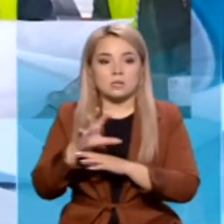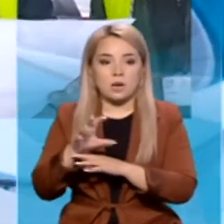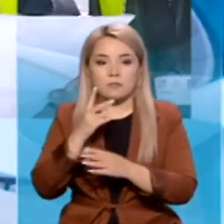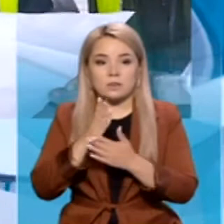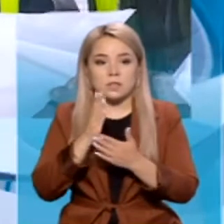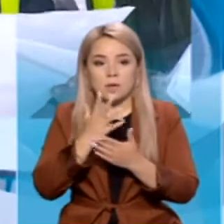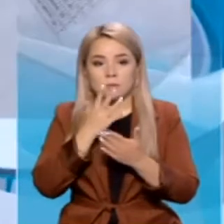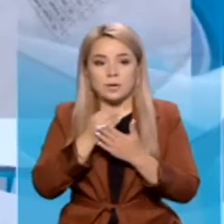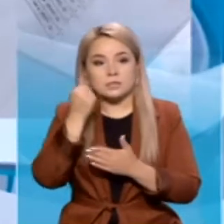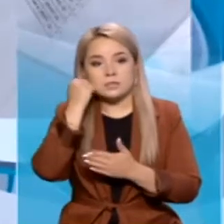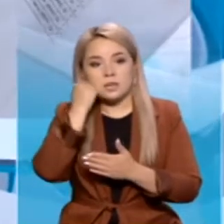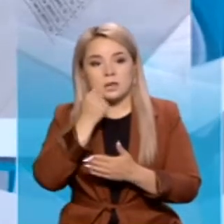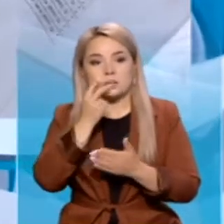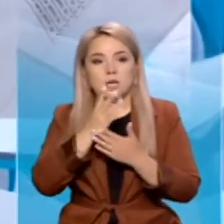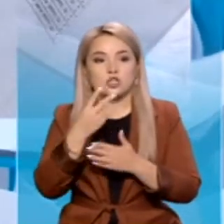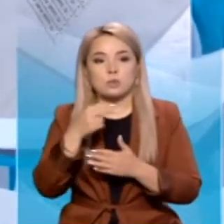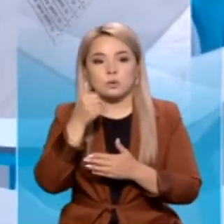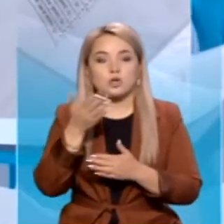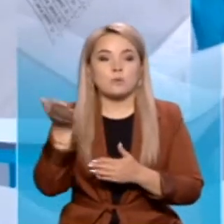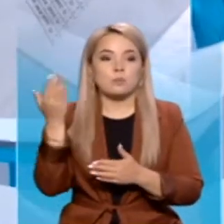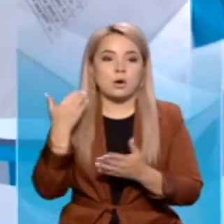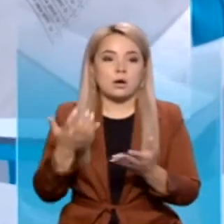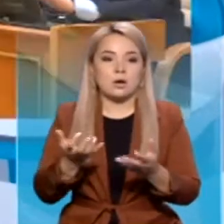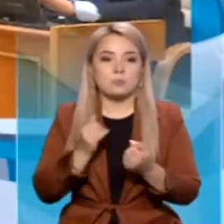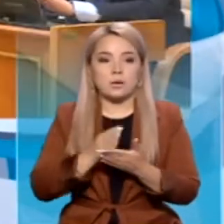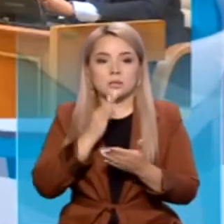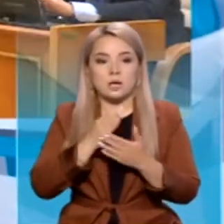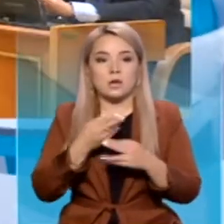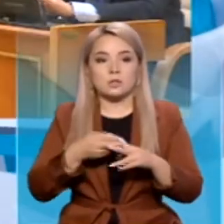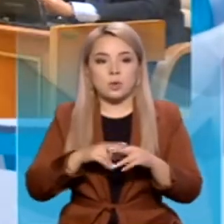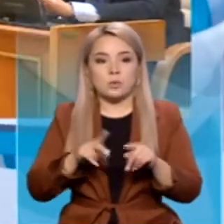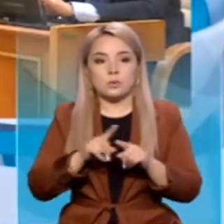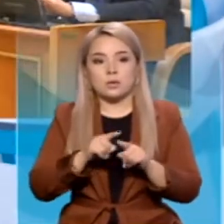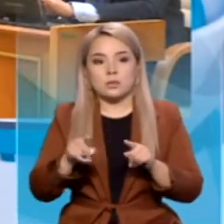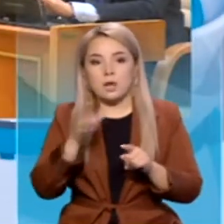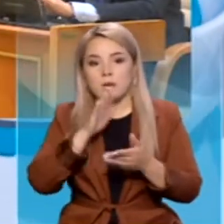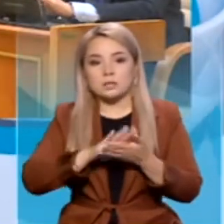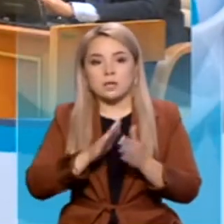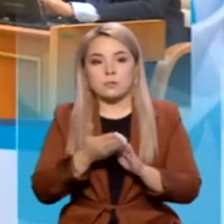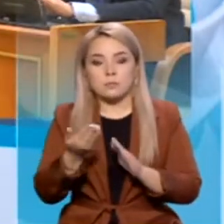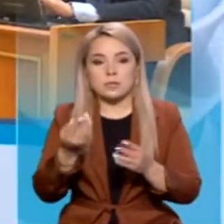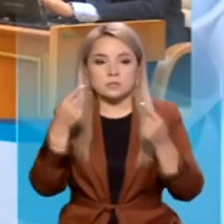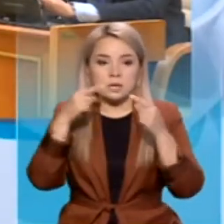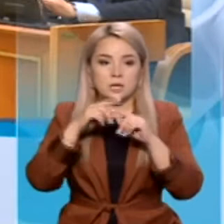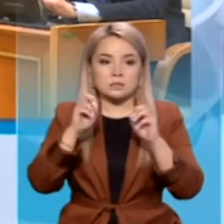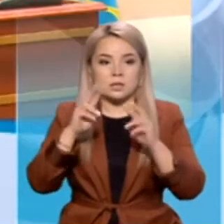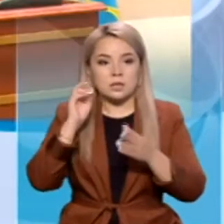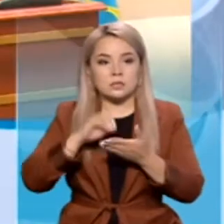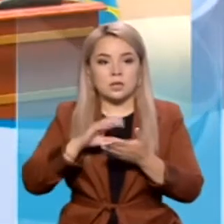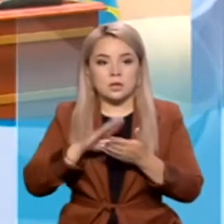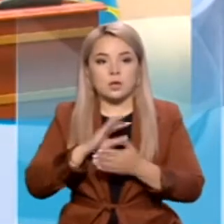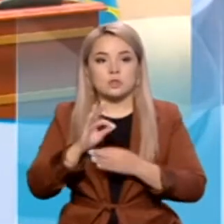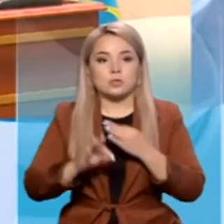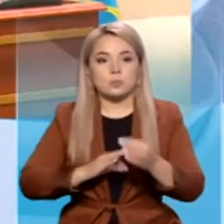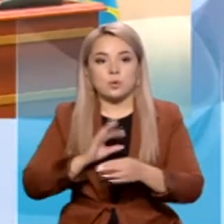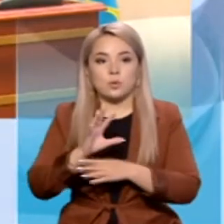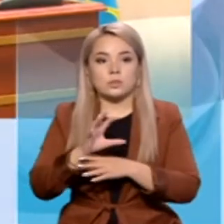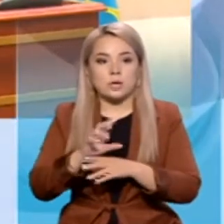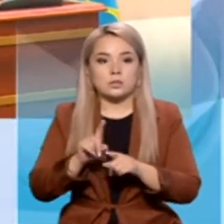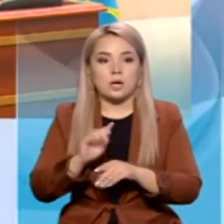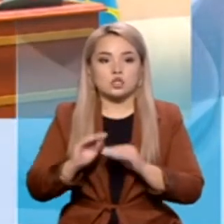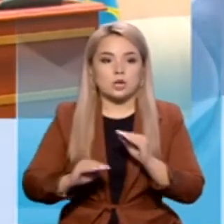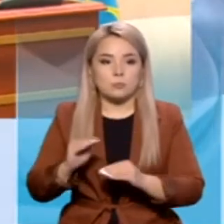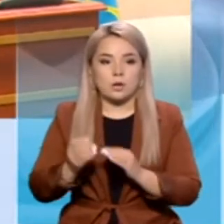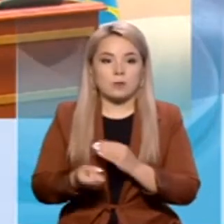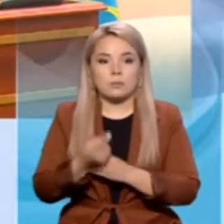заңда ескі 20 жыл бұрын қабылданыпты. Ал бұл аралықта цифрлық технологиялар мен спутниктік жабдықтар пайда